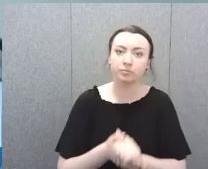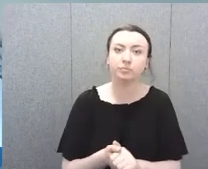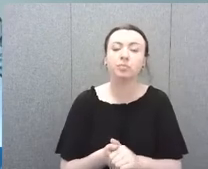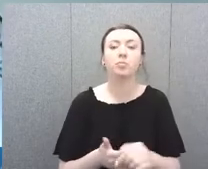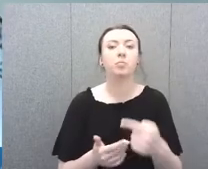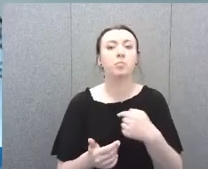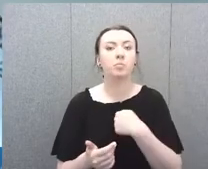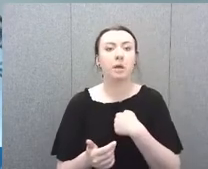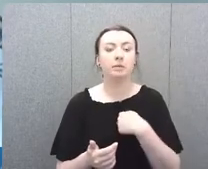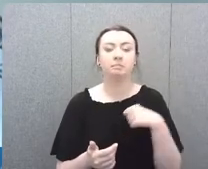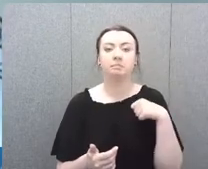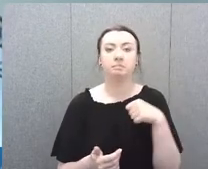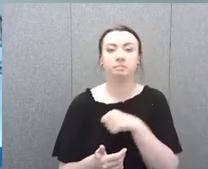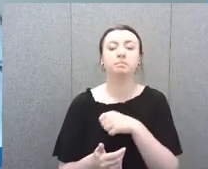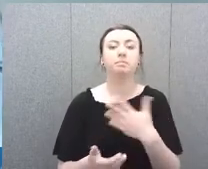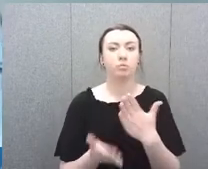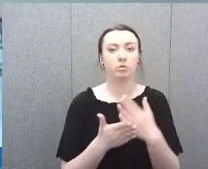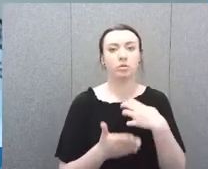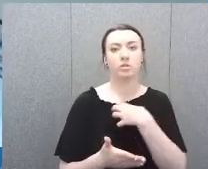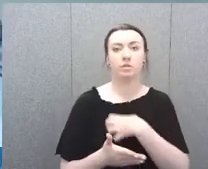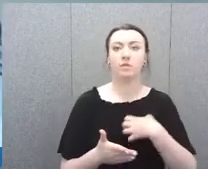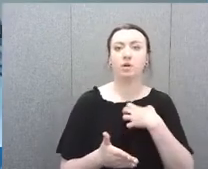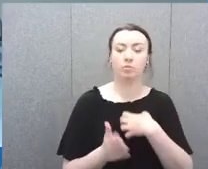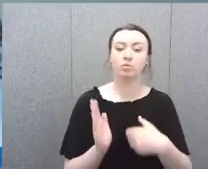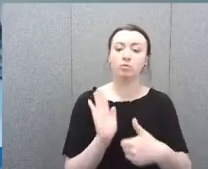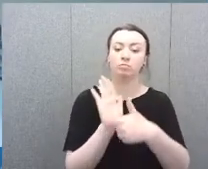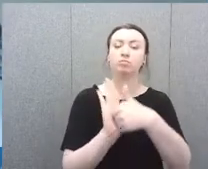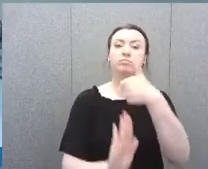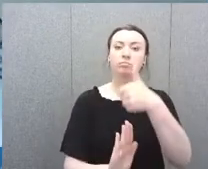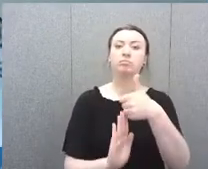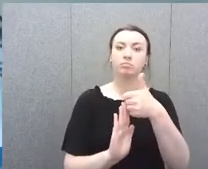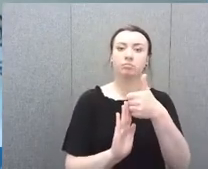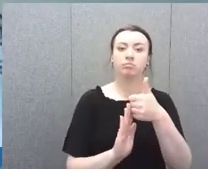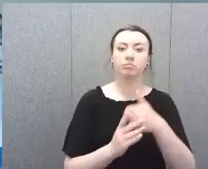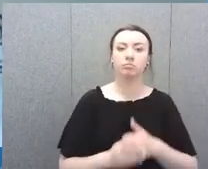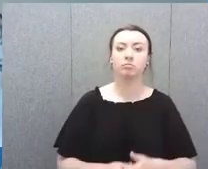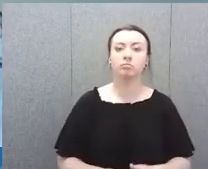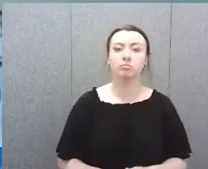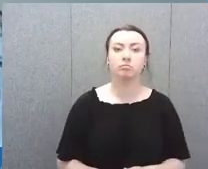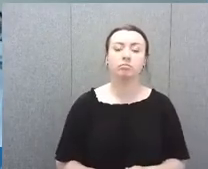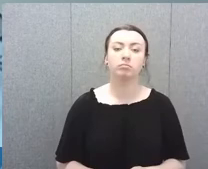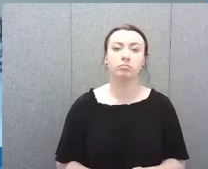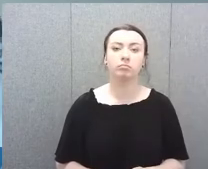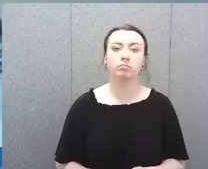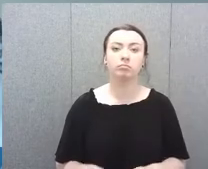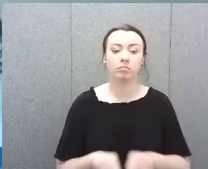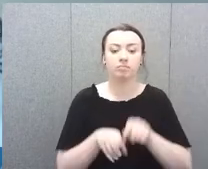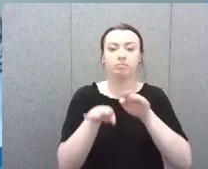частью солидарности, прогресса и демократии. И продолжая